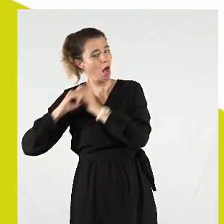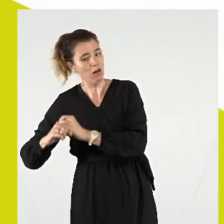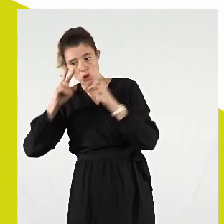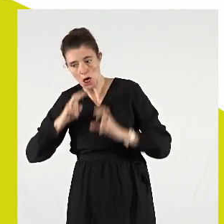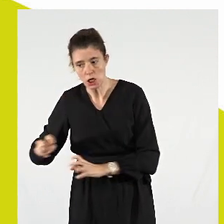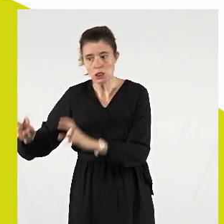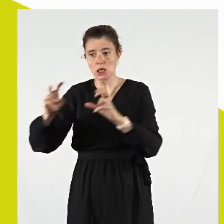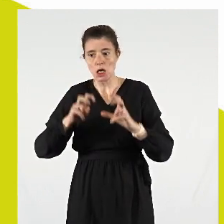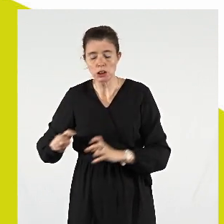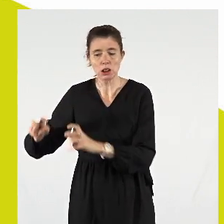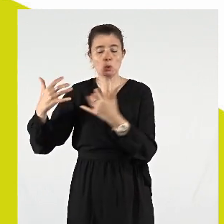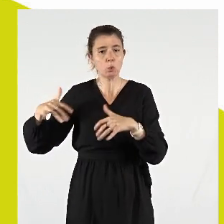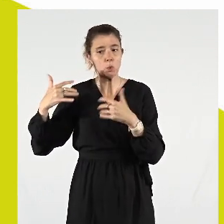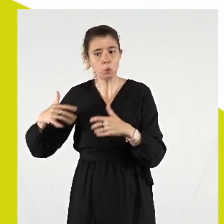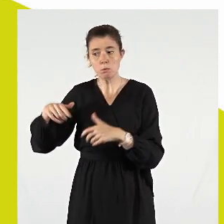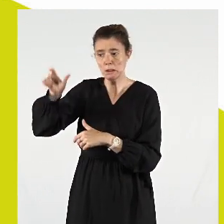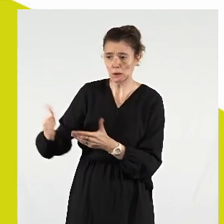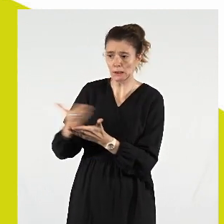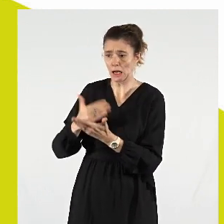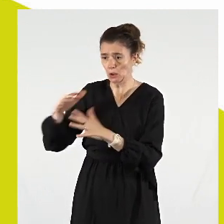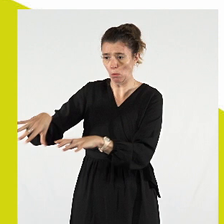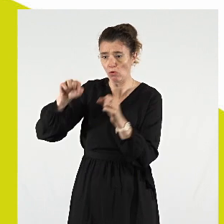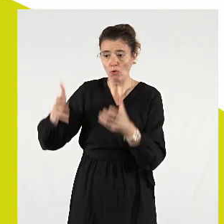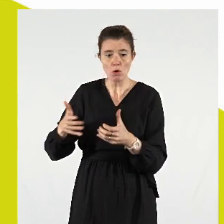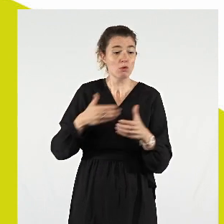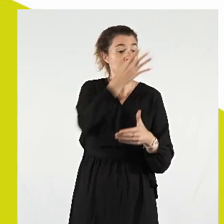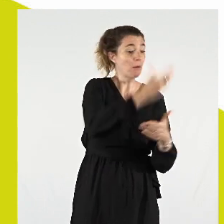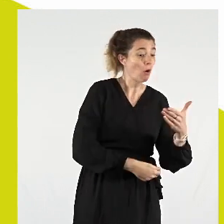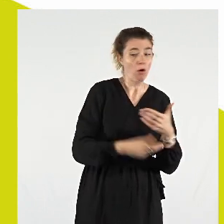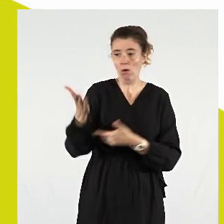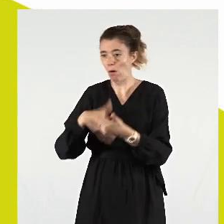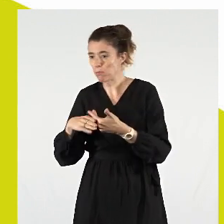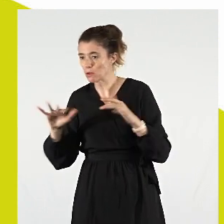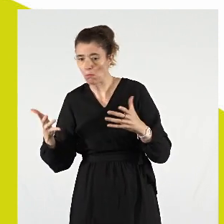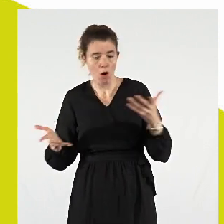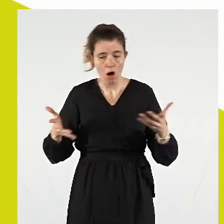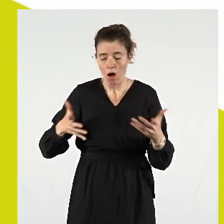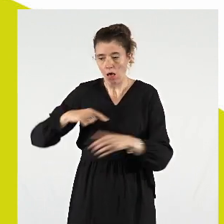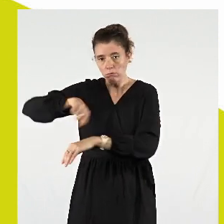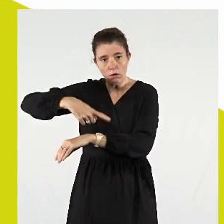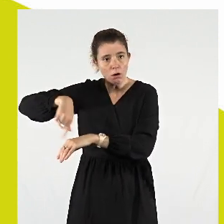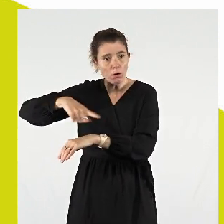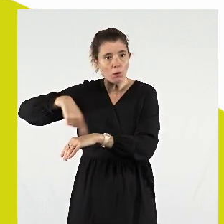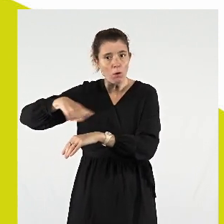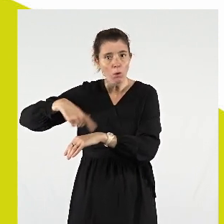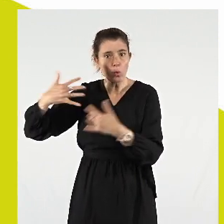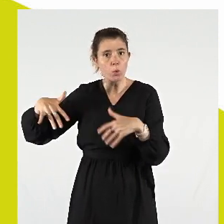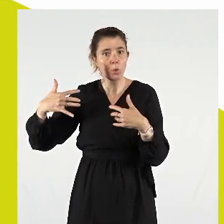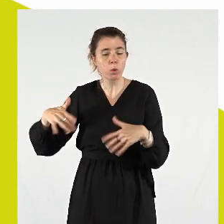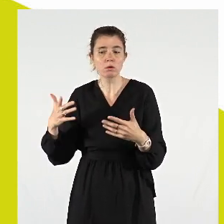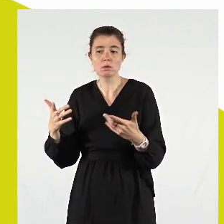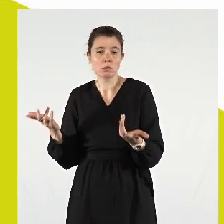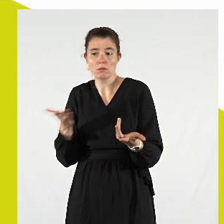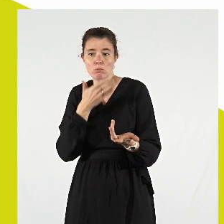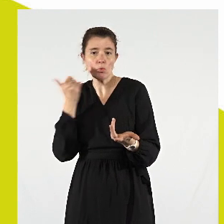d'un nouveau salarié, par la recherche d'un remplacement, qui mobilise une large part du temps qu'ils pourraient consacrer